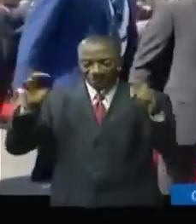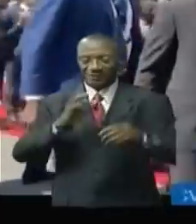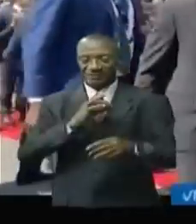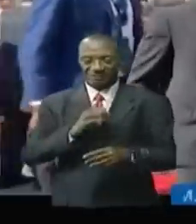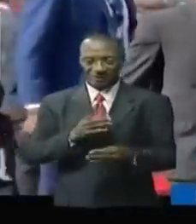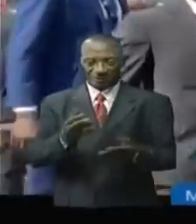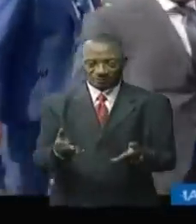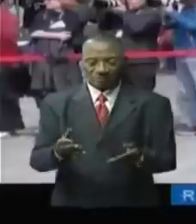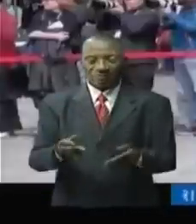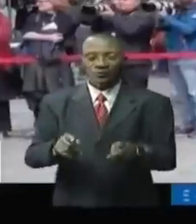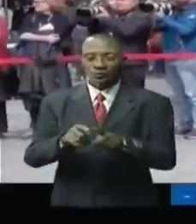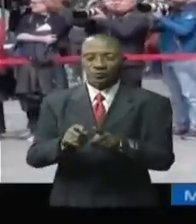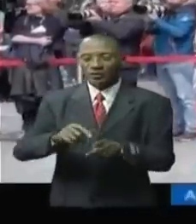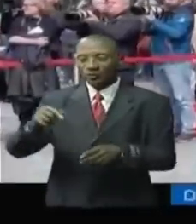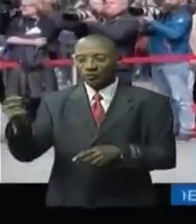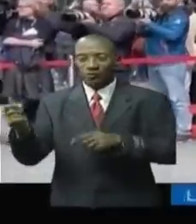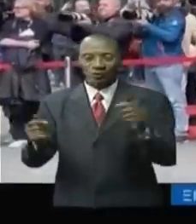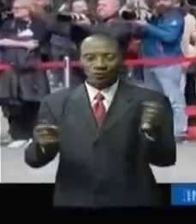officiels belges et congolais.